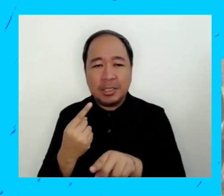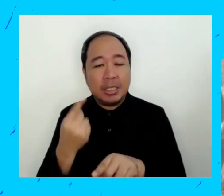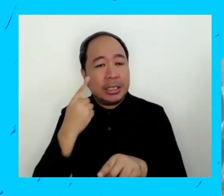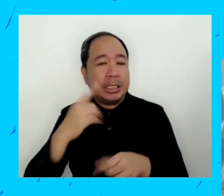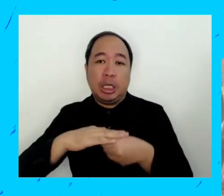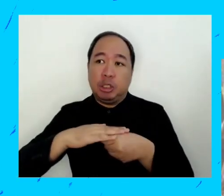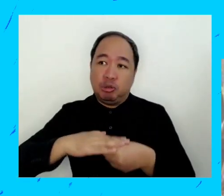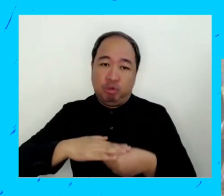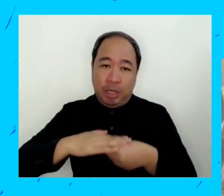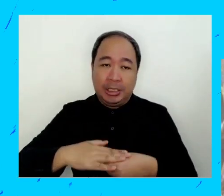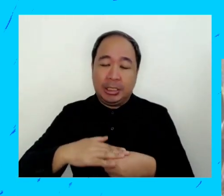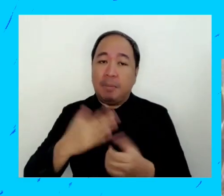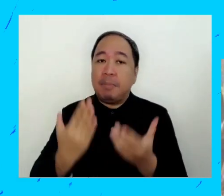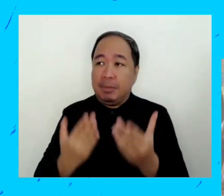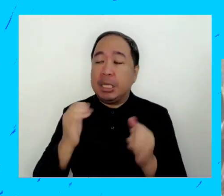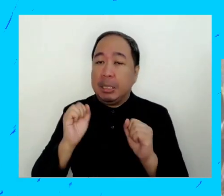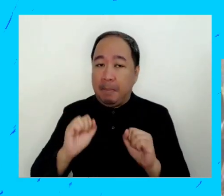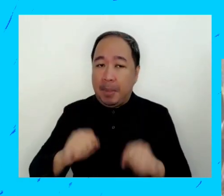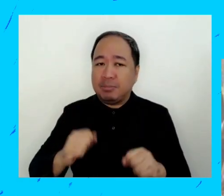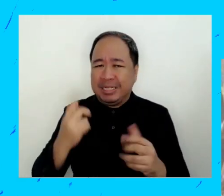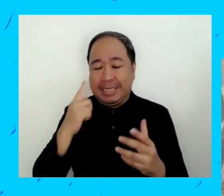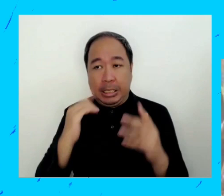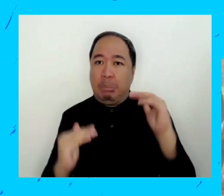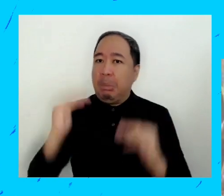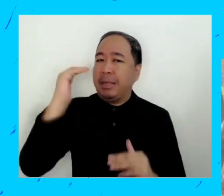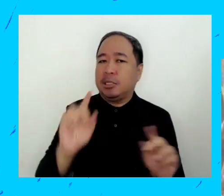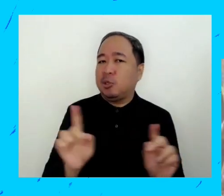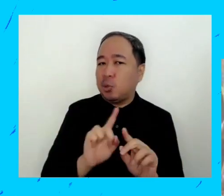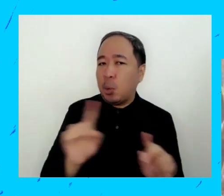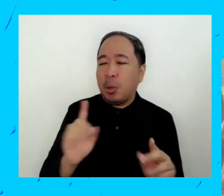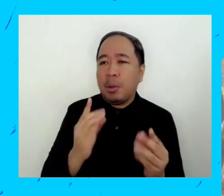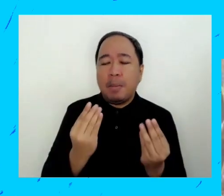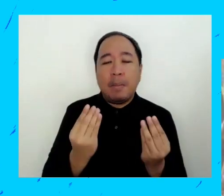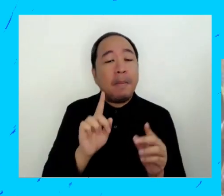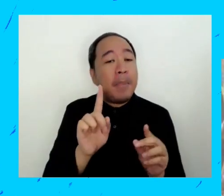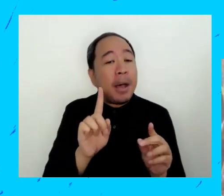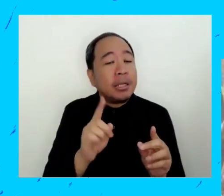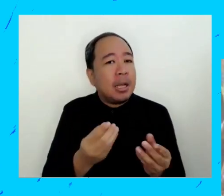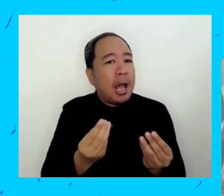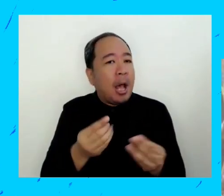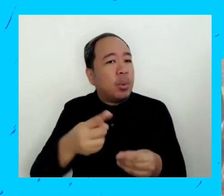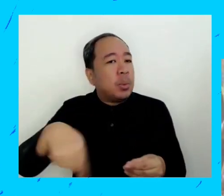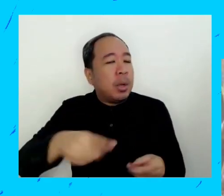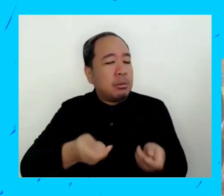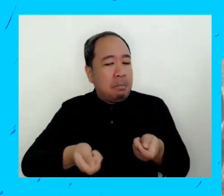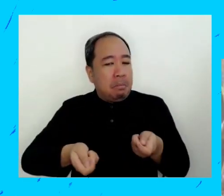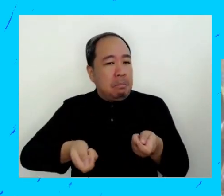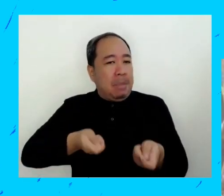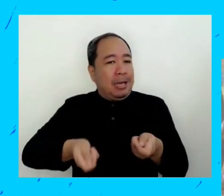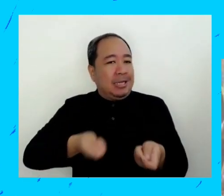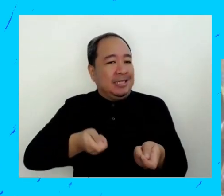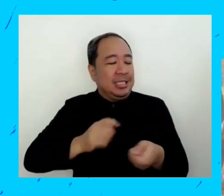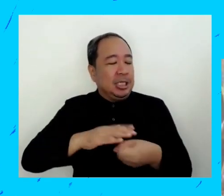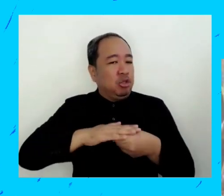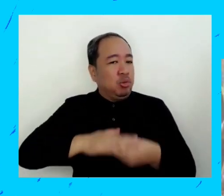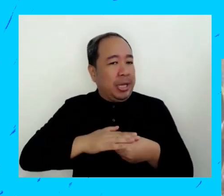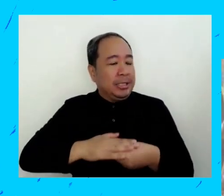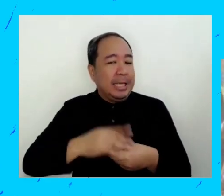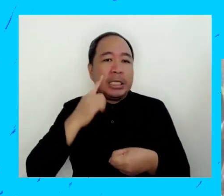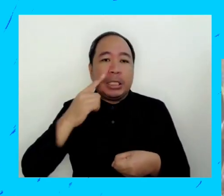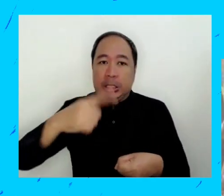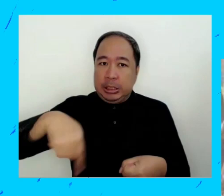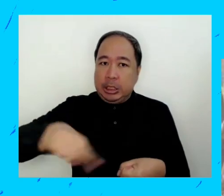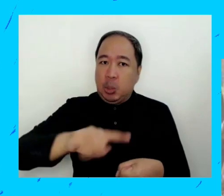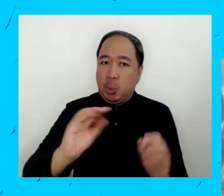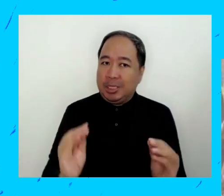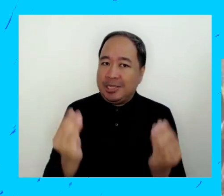réagit à l'environnement extérieur. Et plus simplement, comment on gère le stress va aussi être